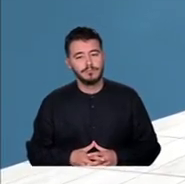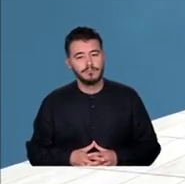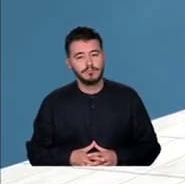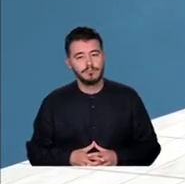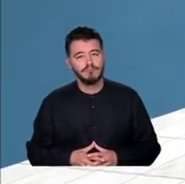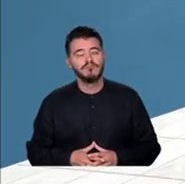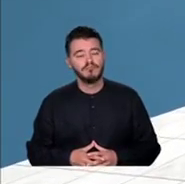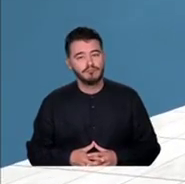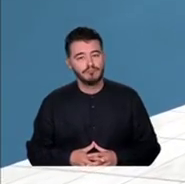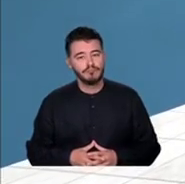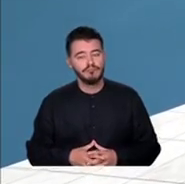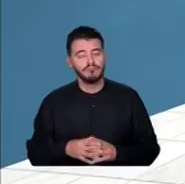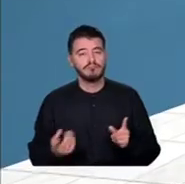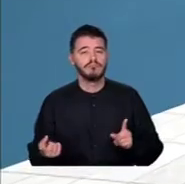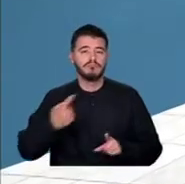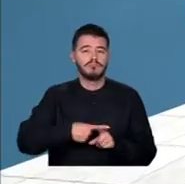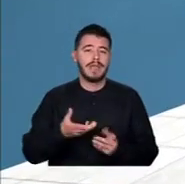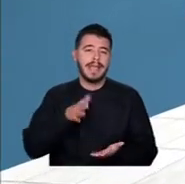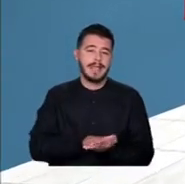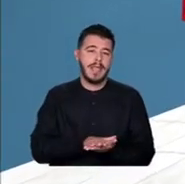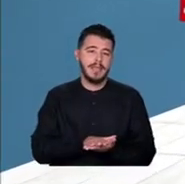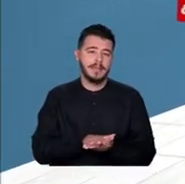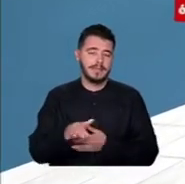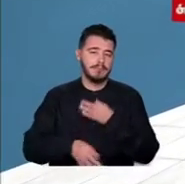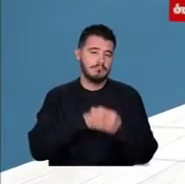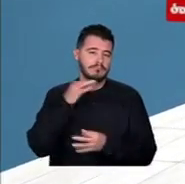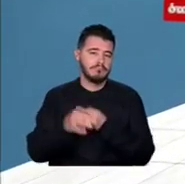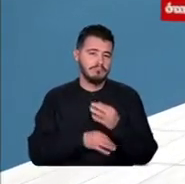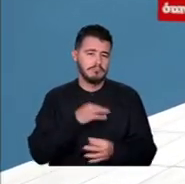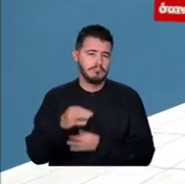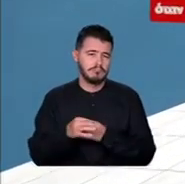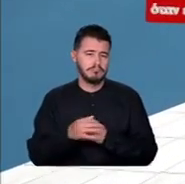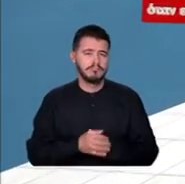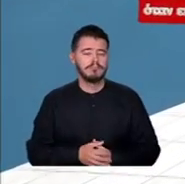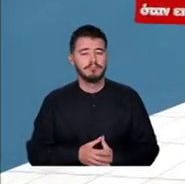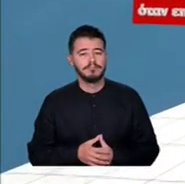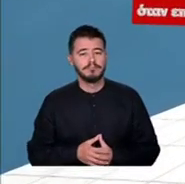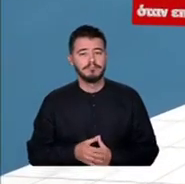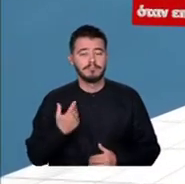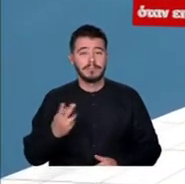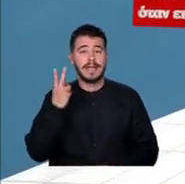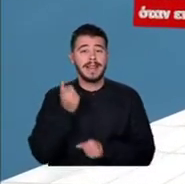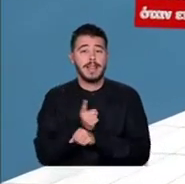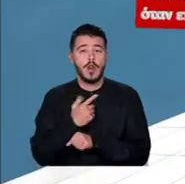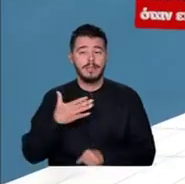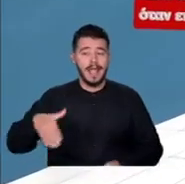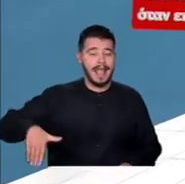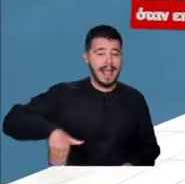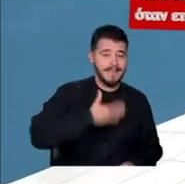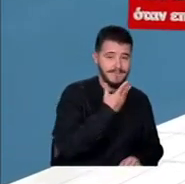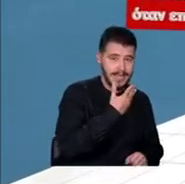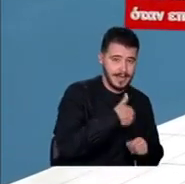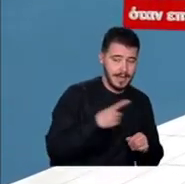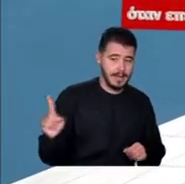για να δώσει μια συμπληρωματική κατάθεση, λέγοντας πάνω κάτω αυτό που βλέπετε εδώ. Ότι δύο λεπτά δεν ήταν κοντά του και όταν